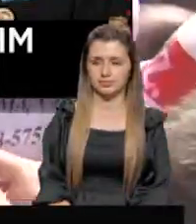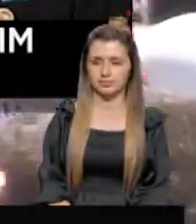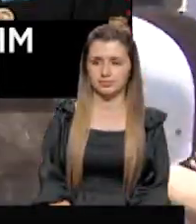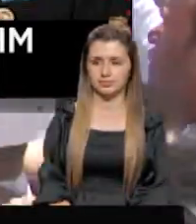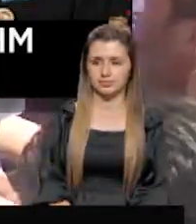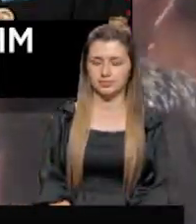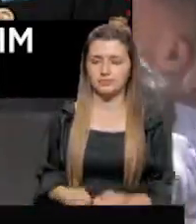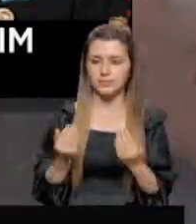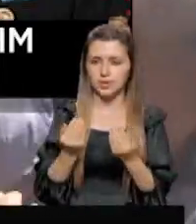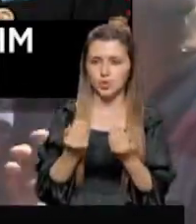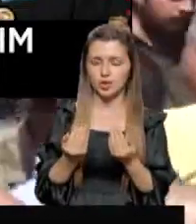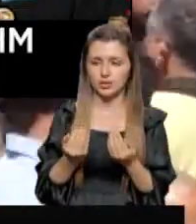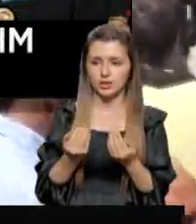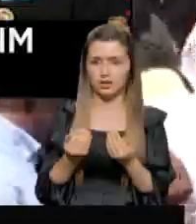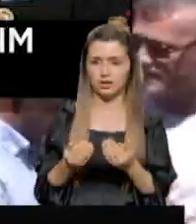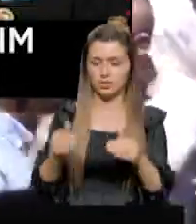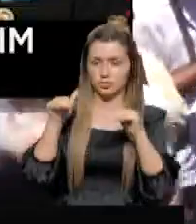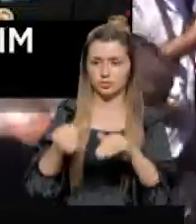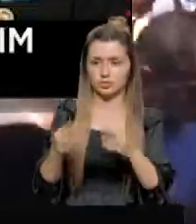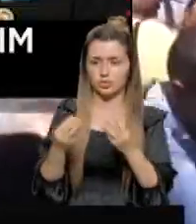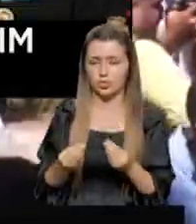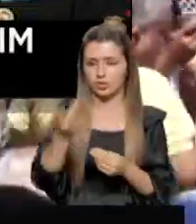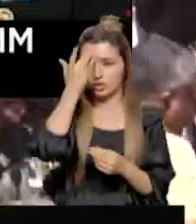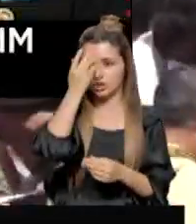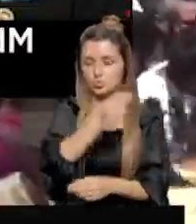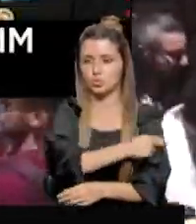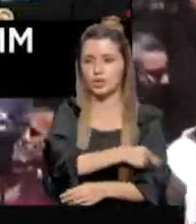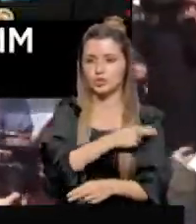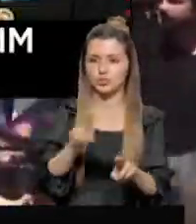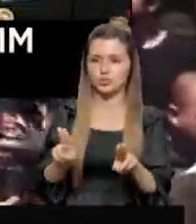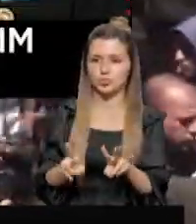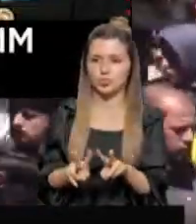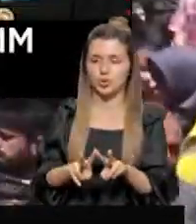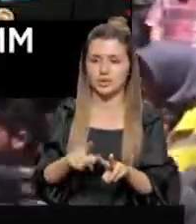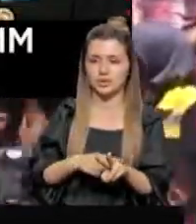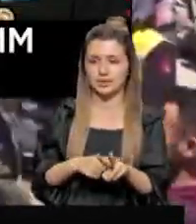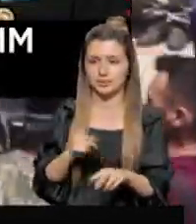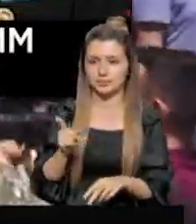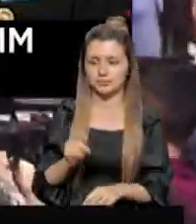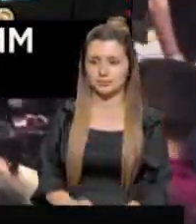Dualarla, tekbirlerle toprağa verildi şehit uzman çavuş Murat Yıldırım.